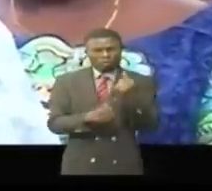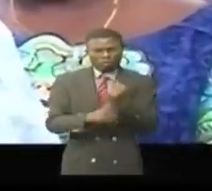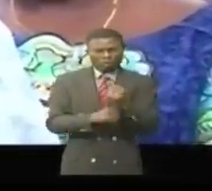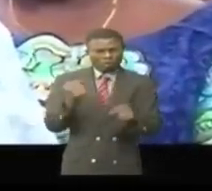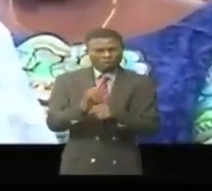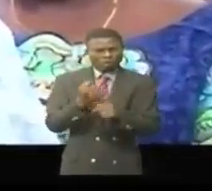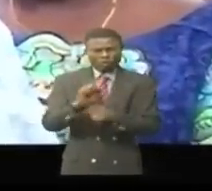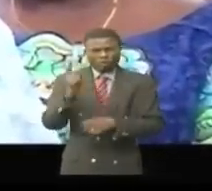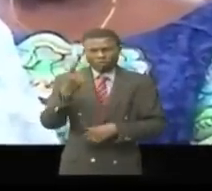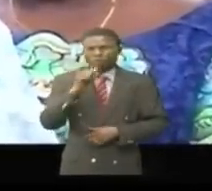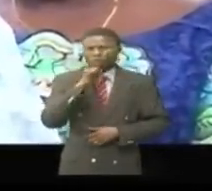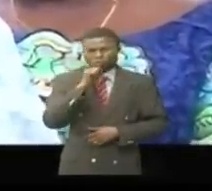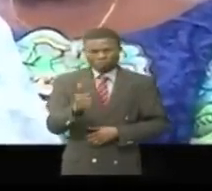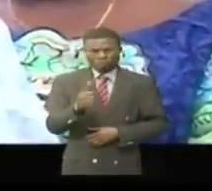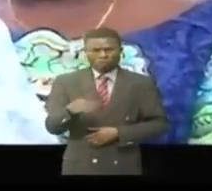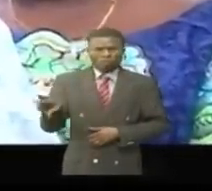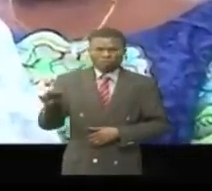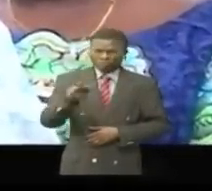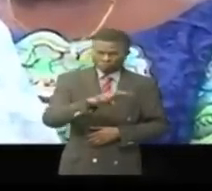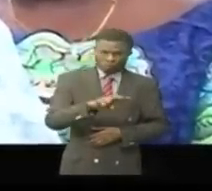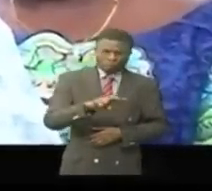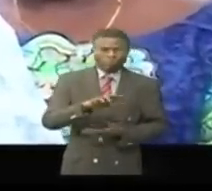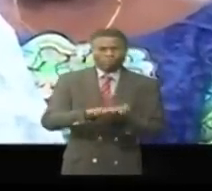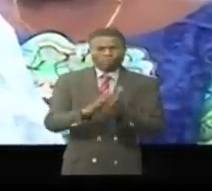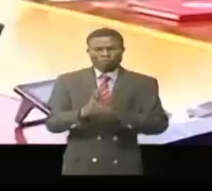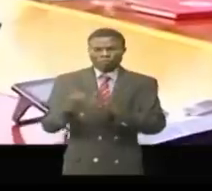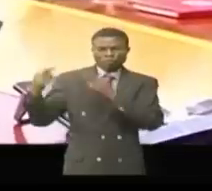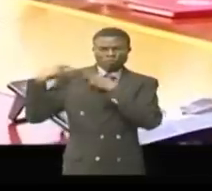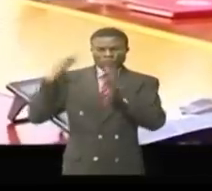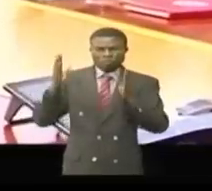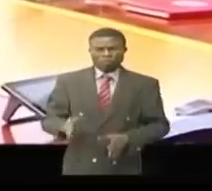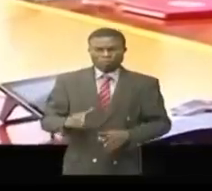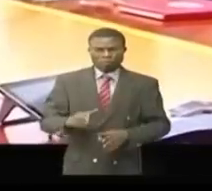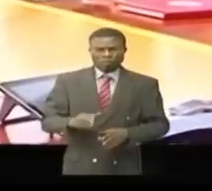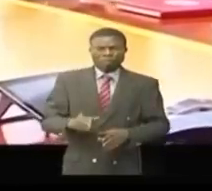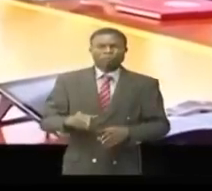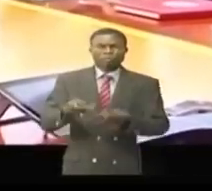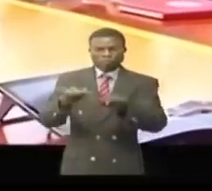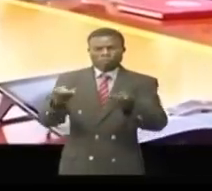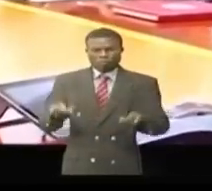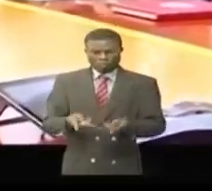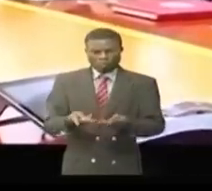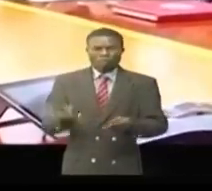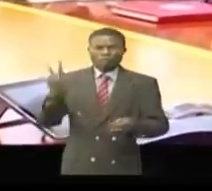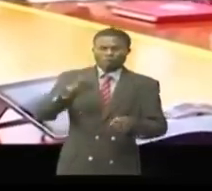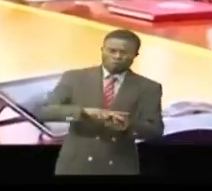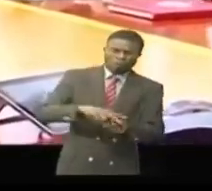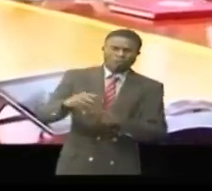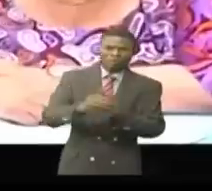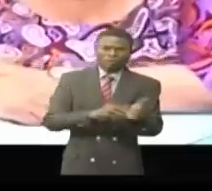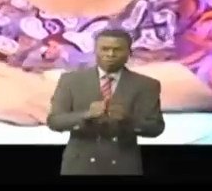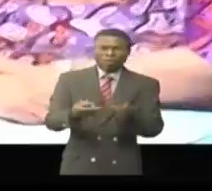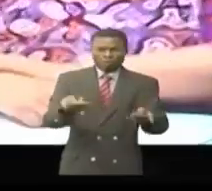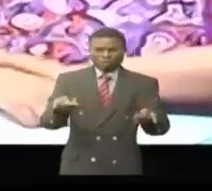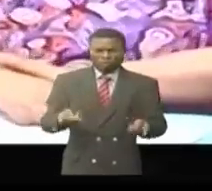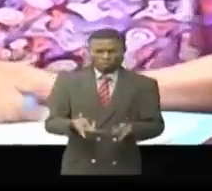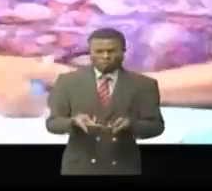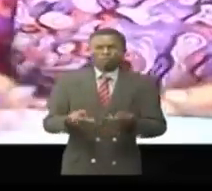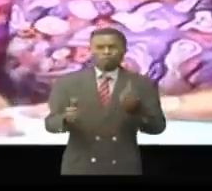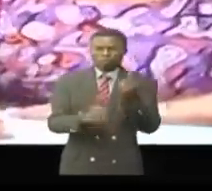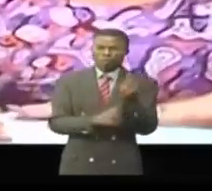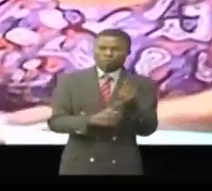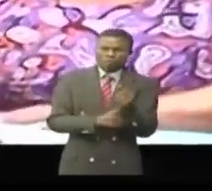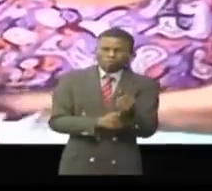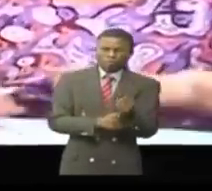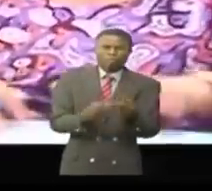travailler seul. Que vous soyez responsable de pollution, victime de pollution ou ayant